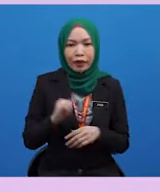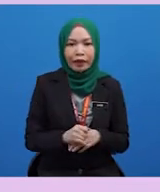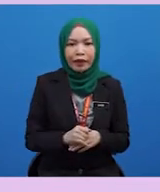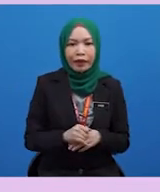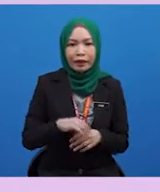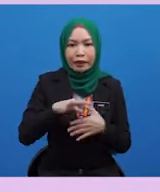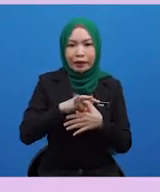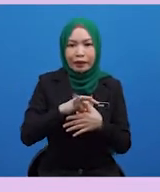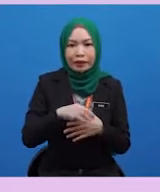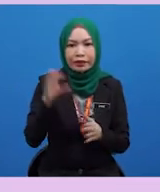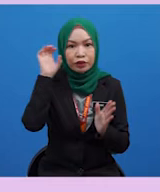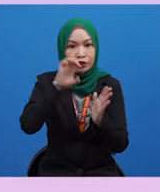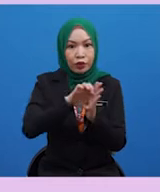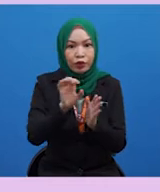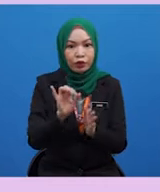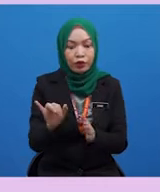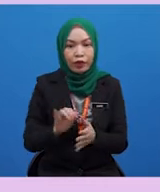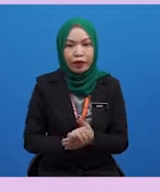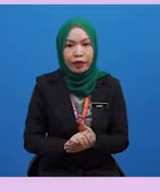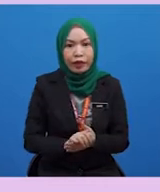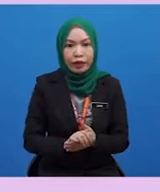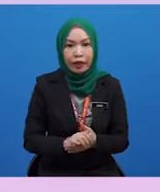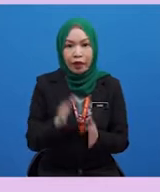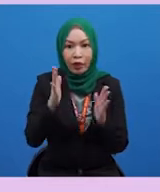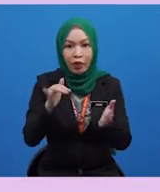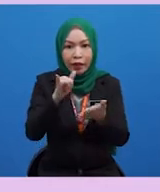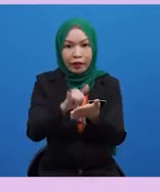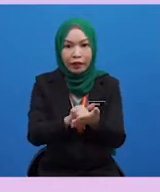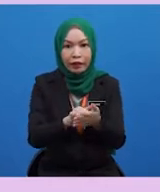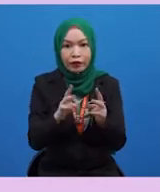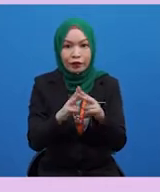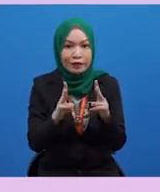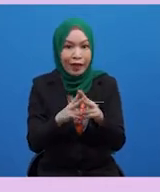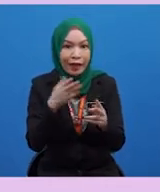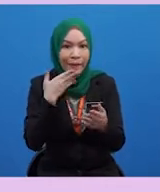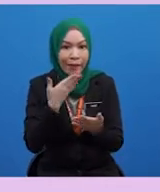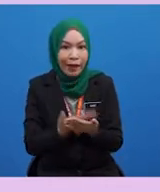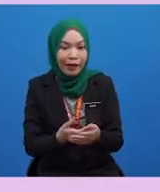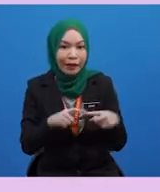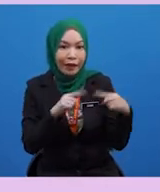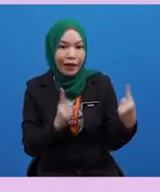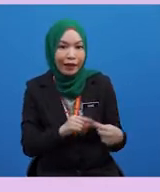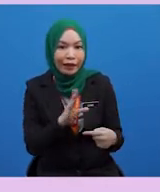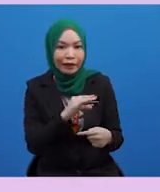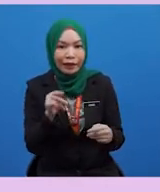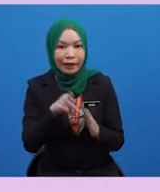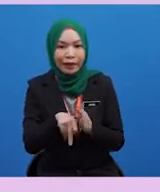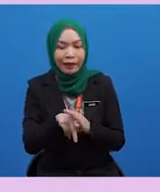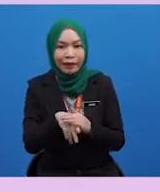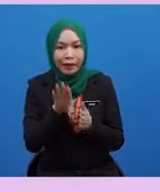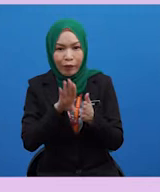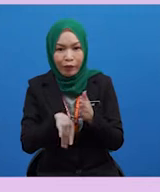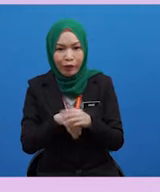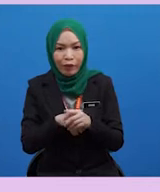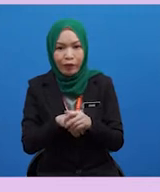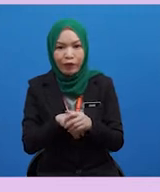pemuda itu seorang yang baik hati dan pemurah. Dia selalu membantu kawan-kawannya yang dalam